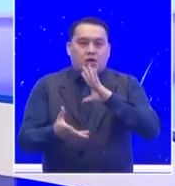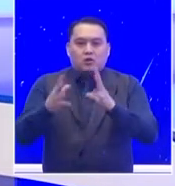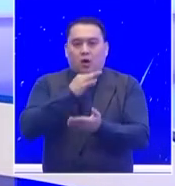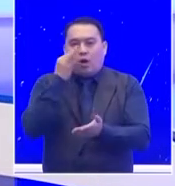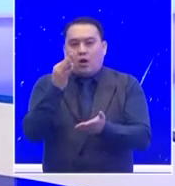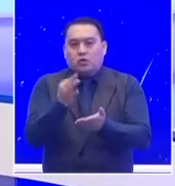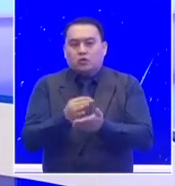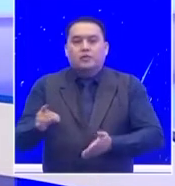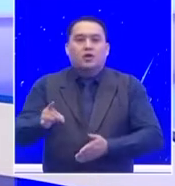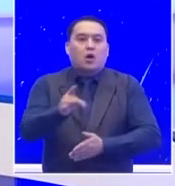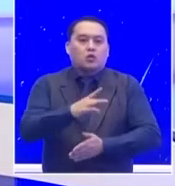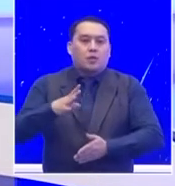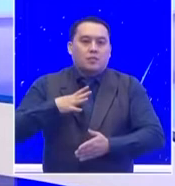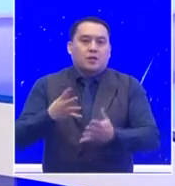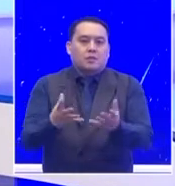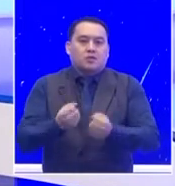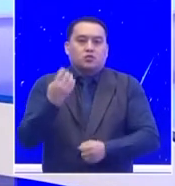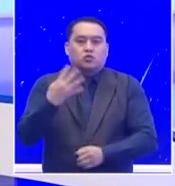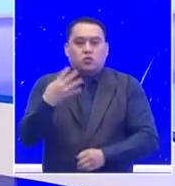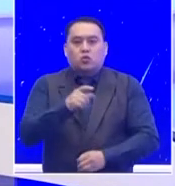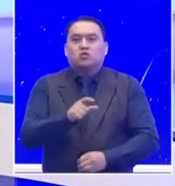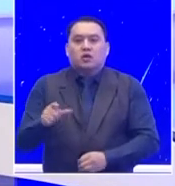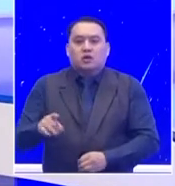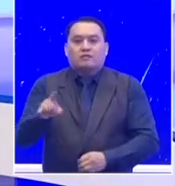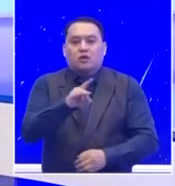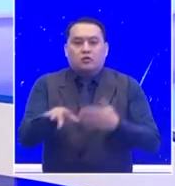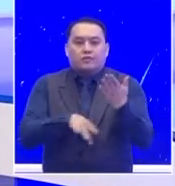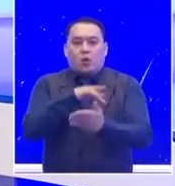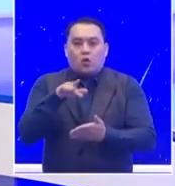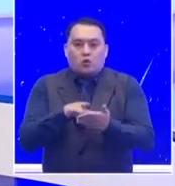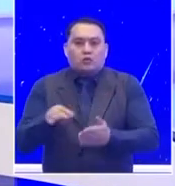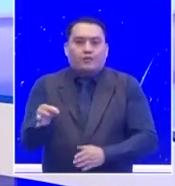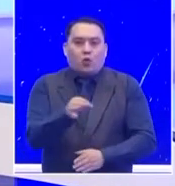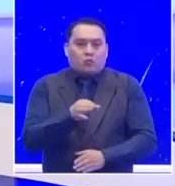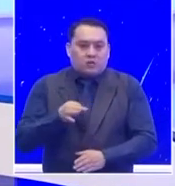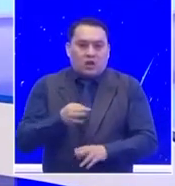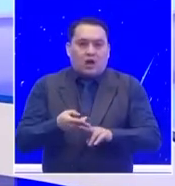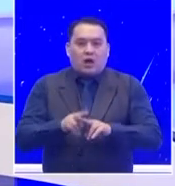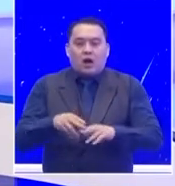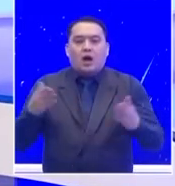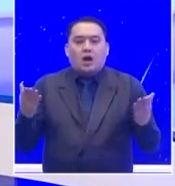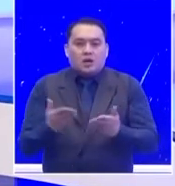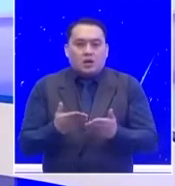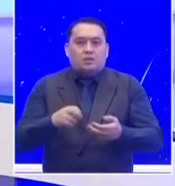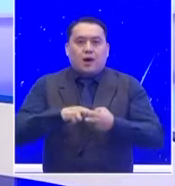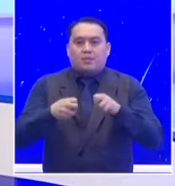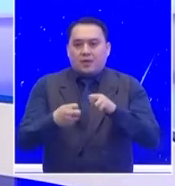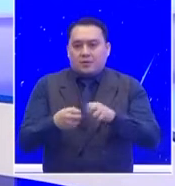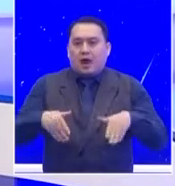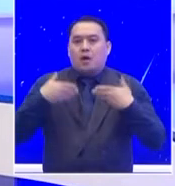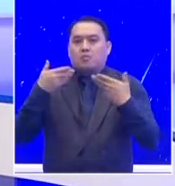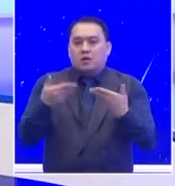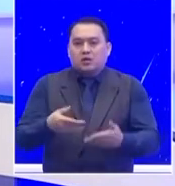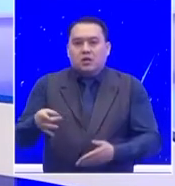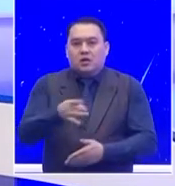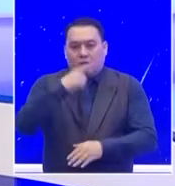отчетом главы региона, он принял более 40 человек из районов и городов области. С какими еще проблемами обратились